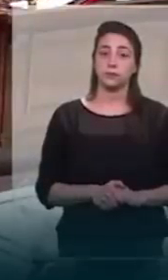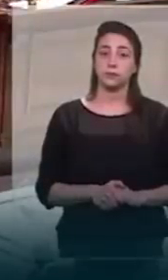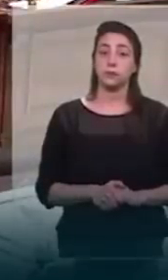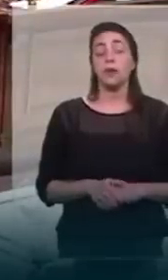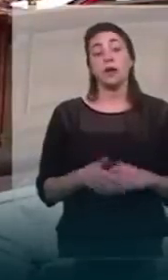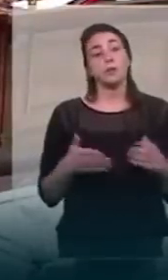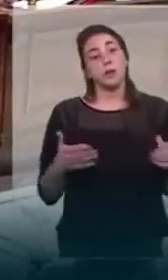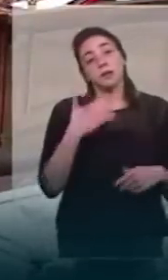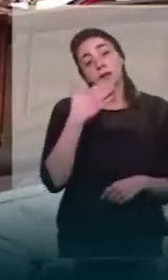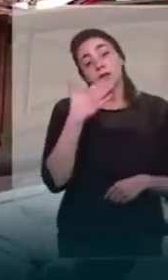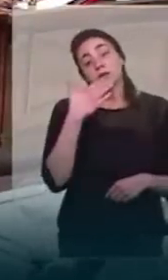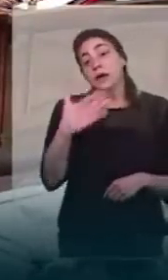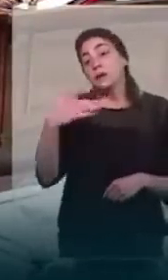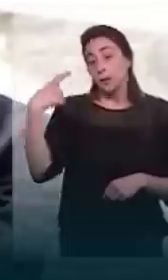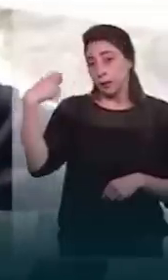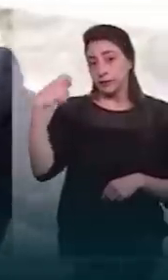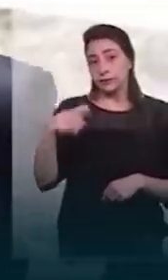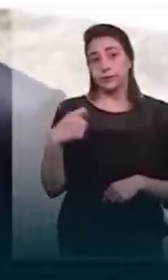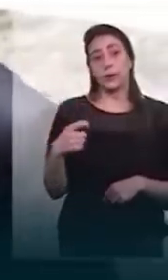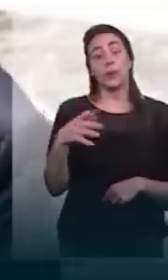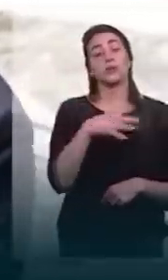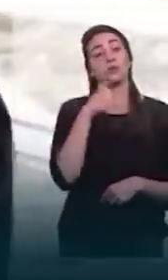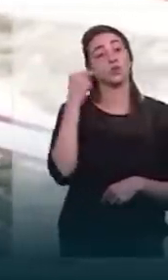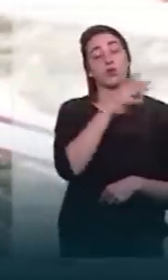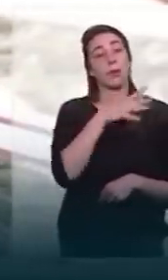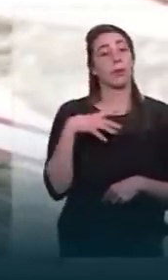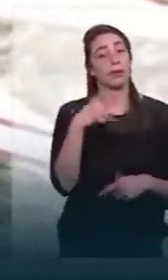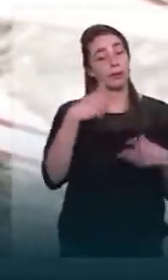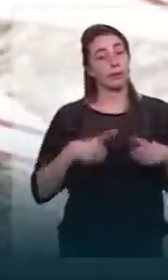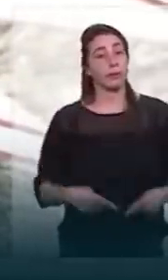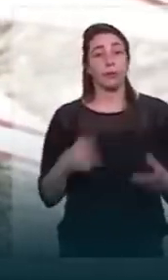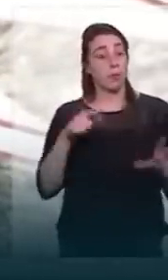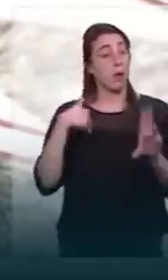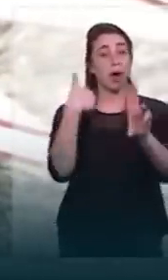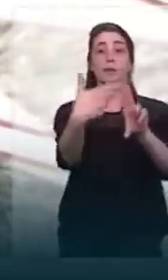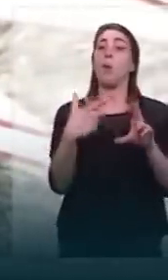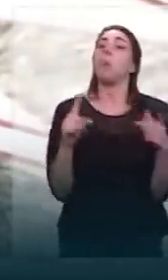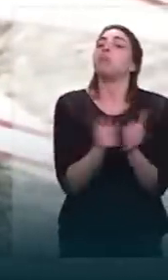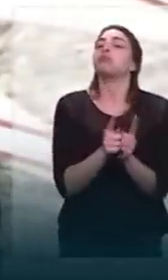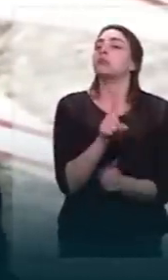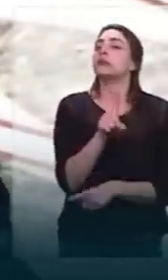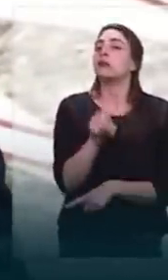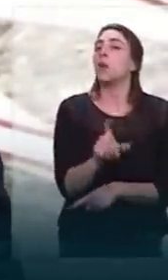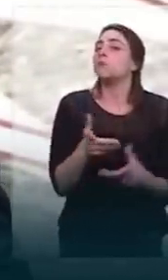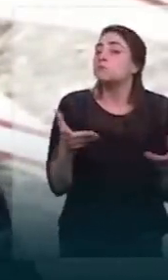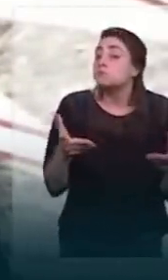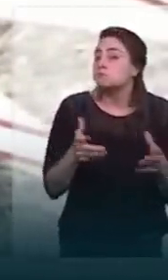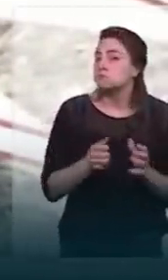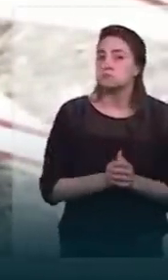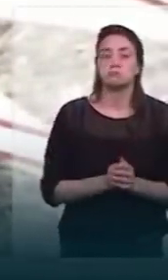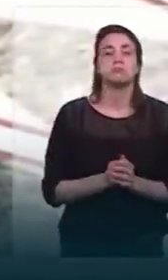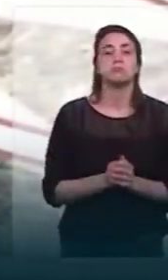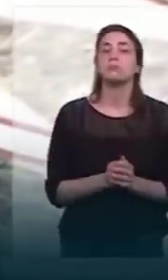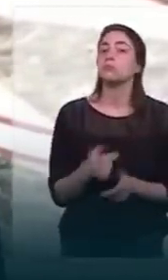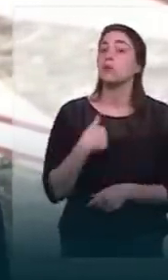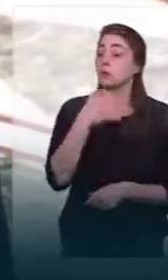Bien, merci Monsieur le Président. Mesdames, Messieurs les députés, je vais donc répondre à cette brève question. D'abord, je constate que vous me faites